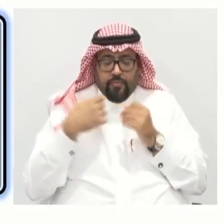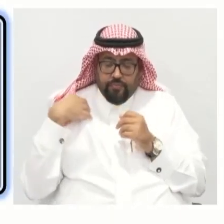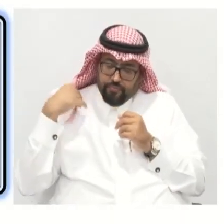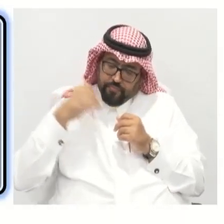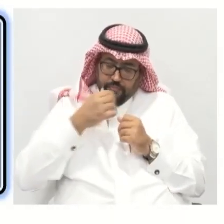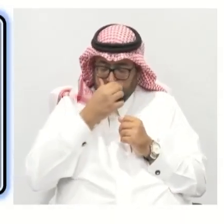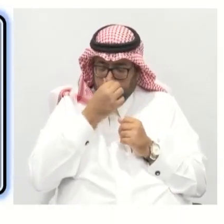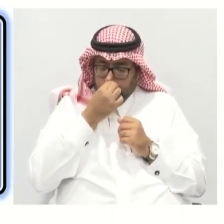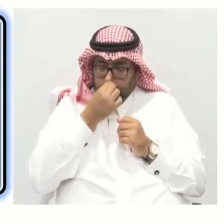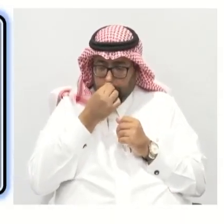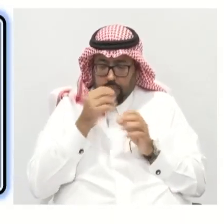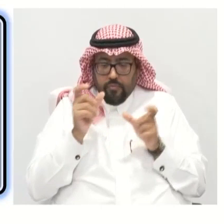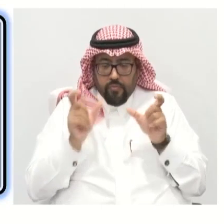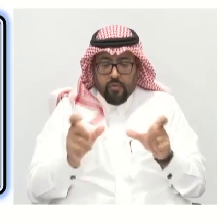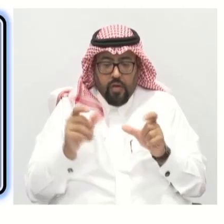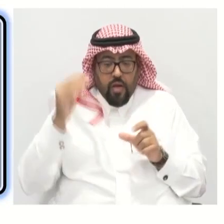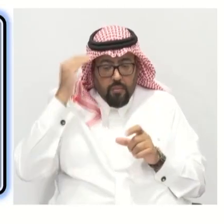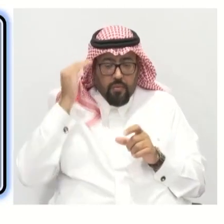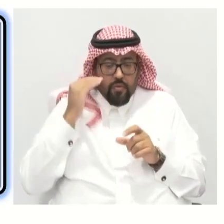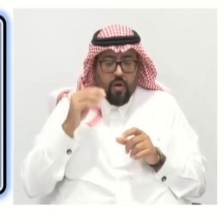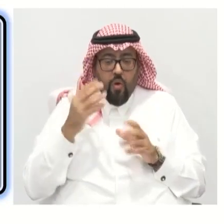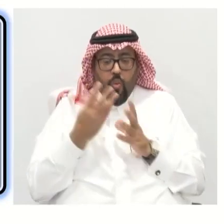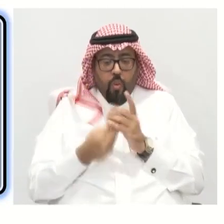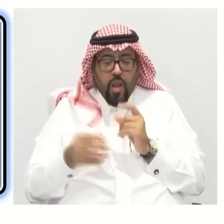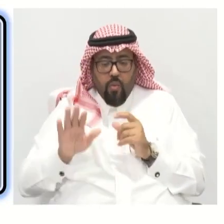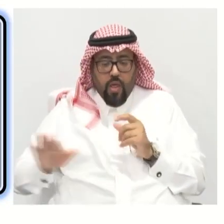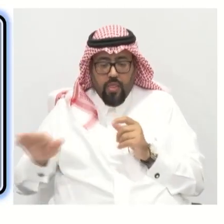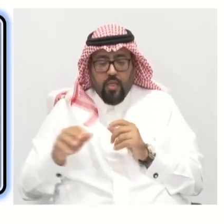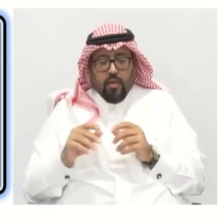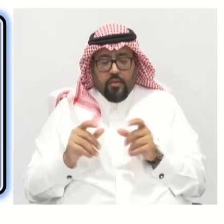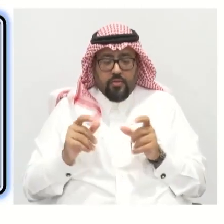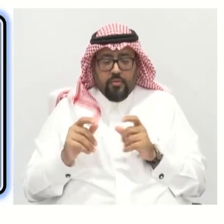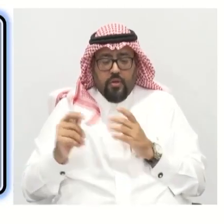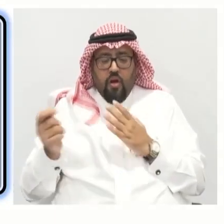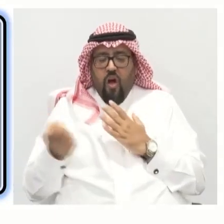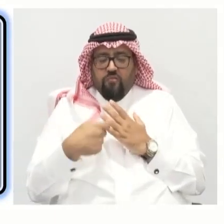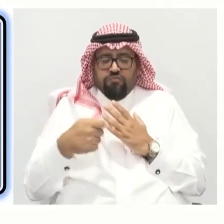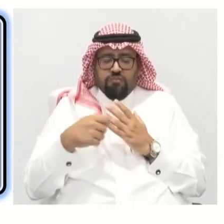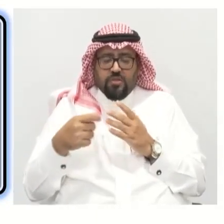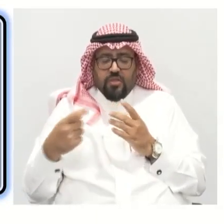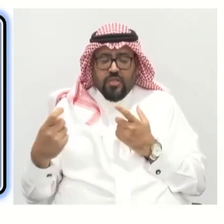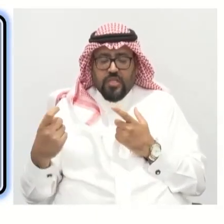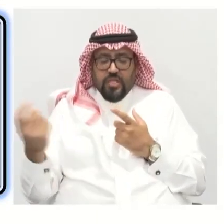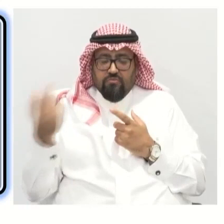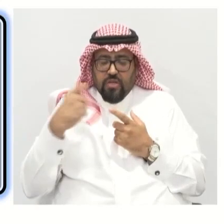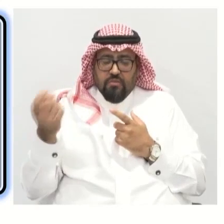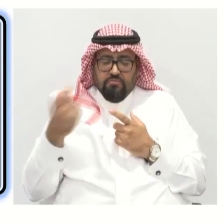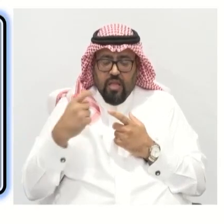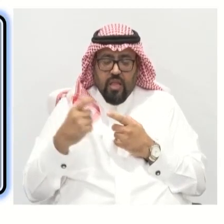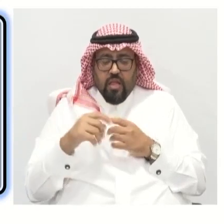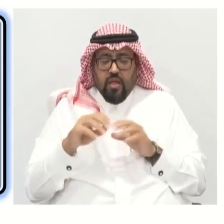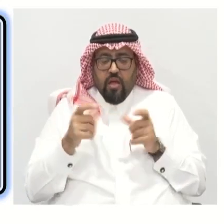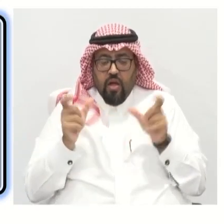الاجتماعيه احسنتم حمايه النساء والاطفال الذين ينالهم العنف والايذاء توفير